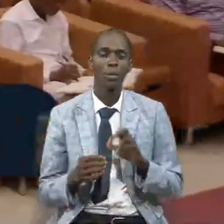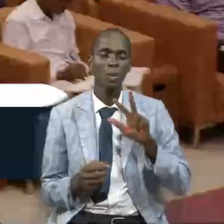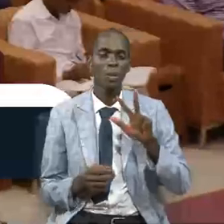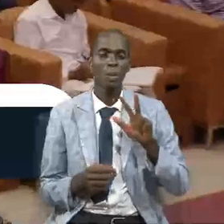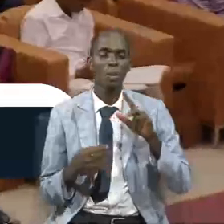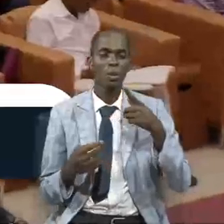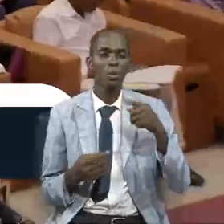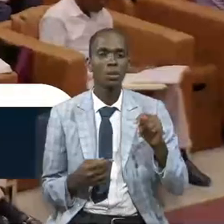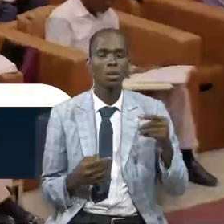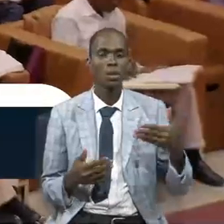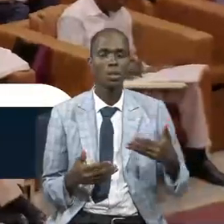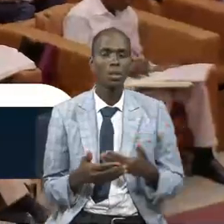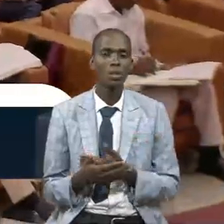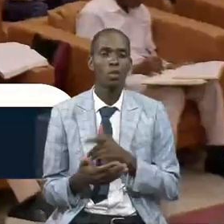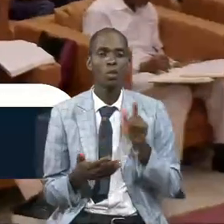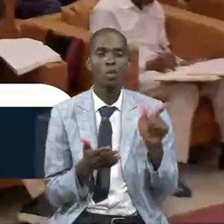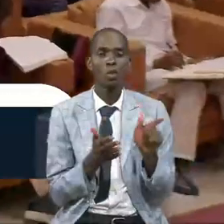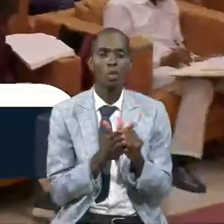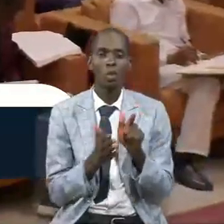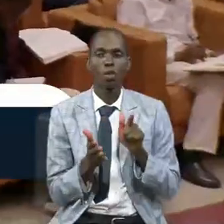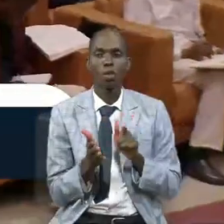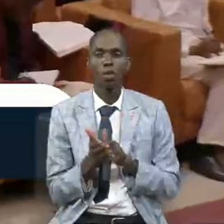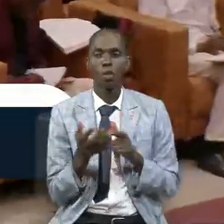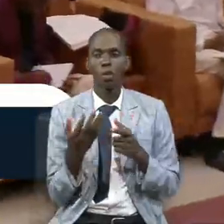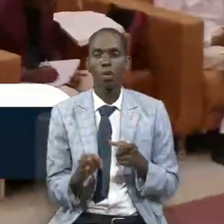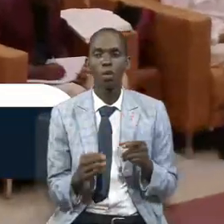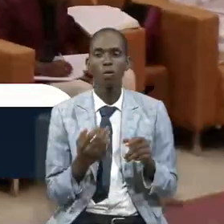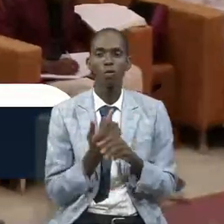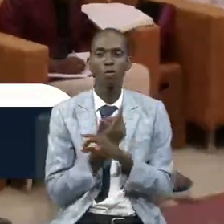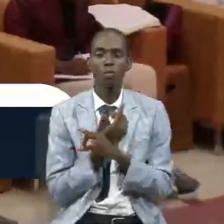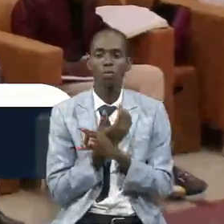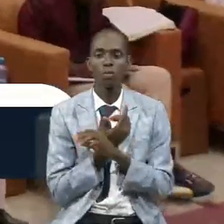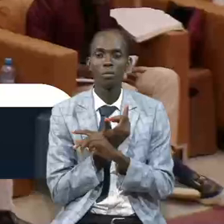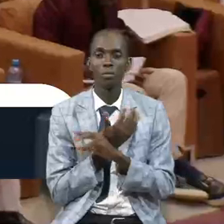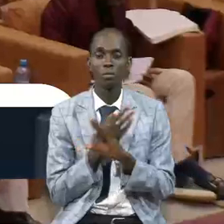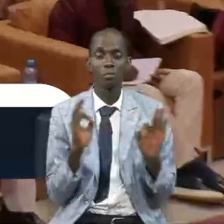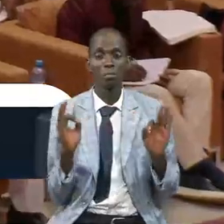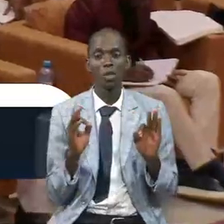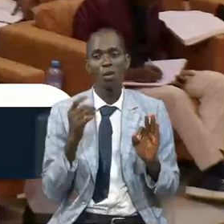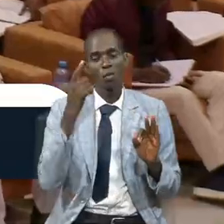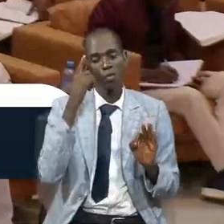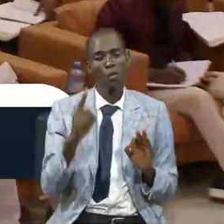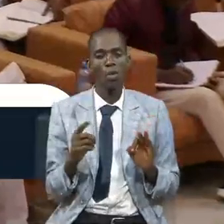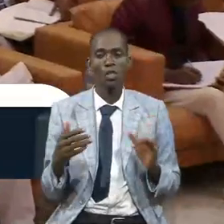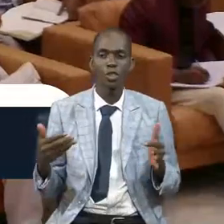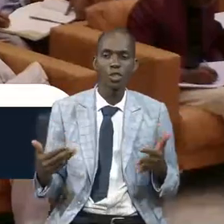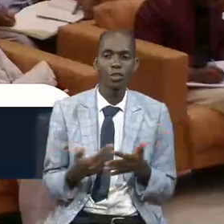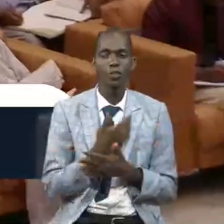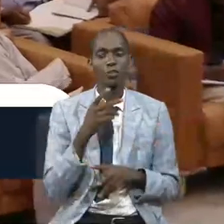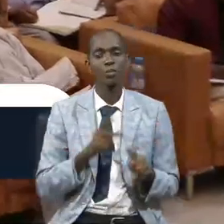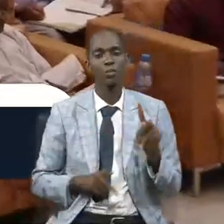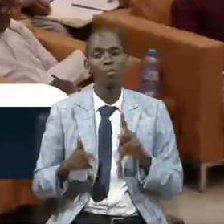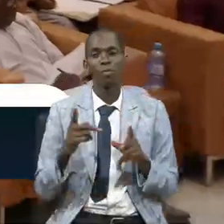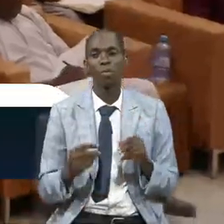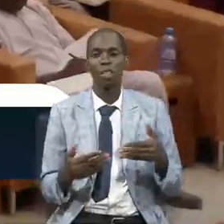la loi de liberté renouvelée pour tous les régénérés. La loi